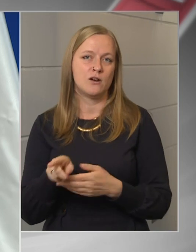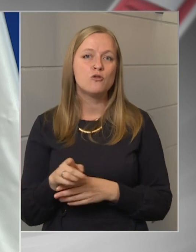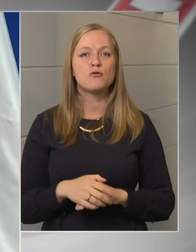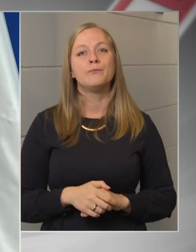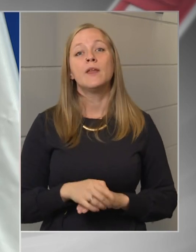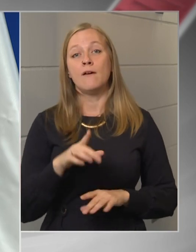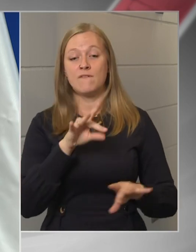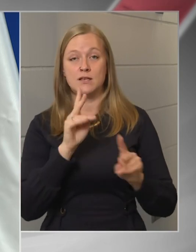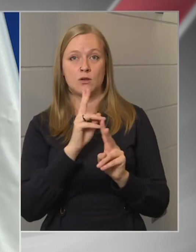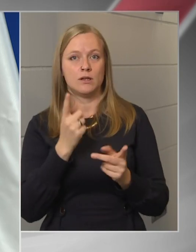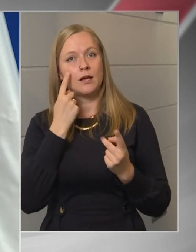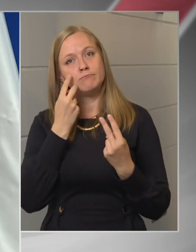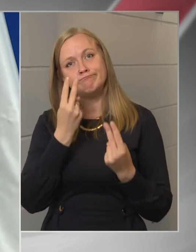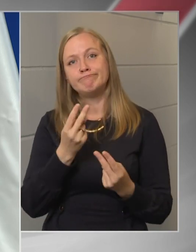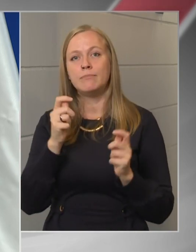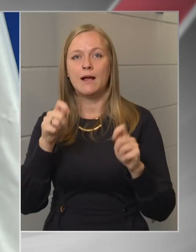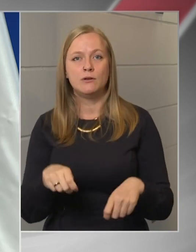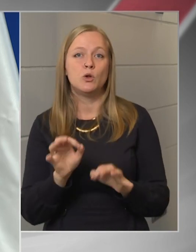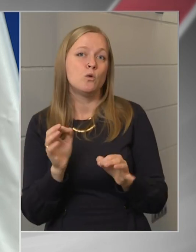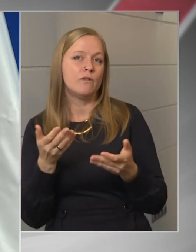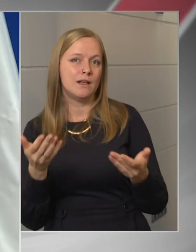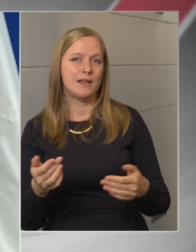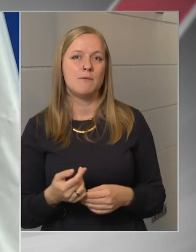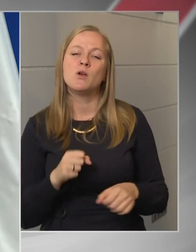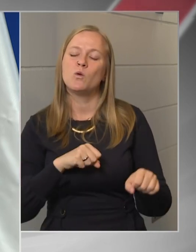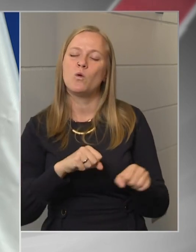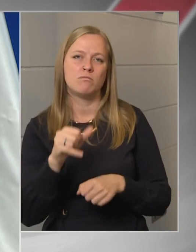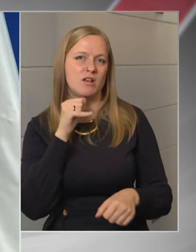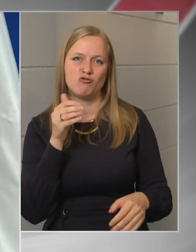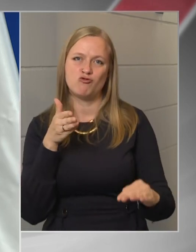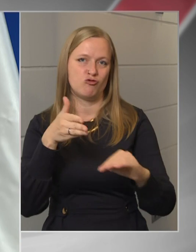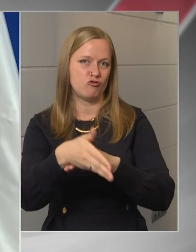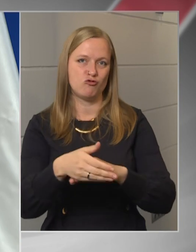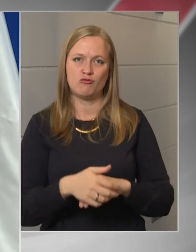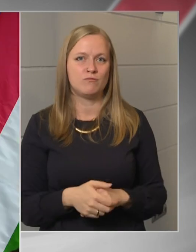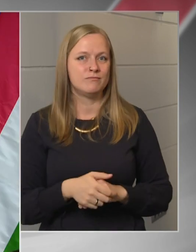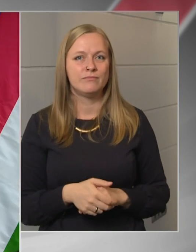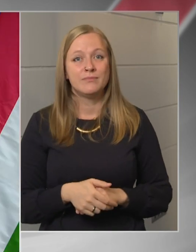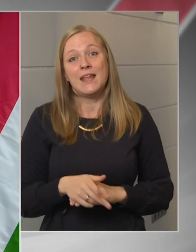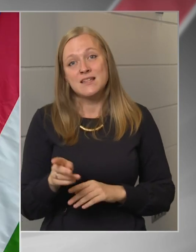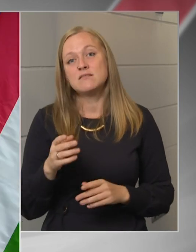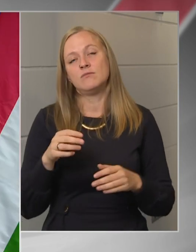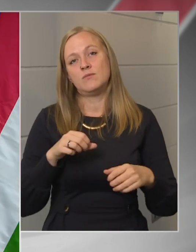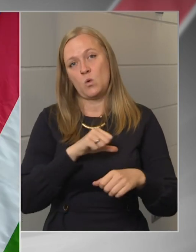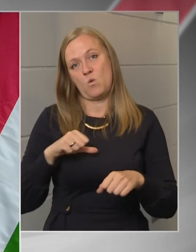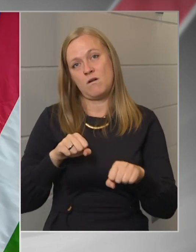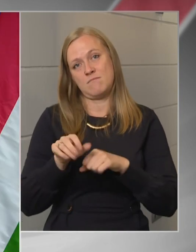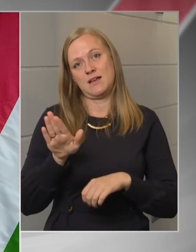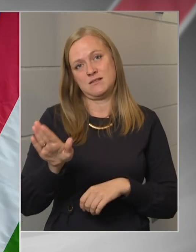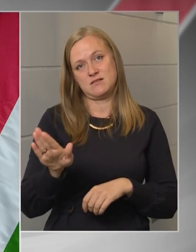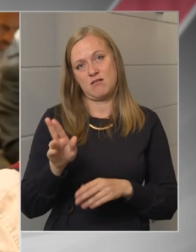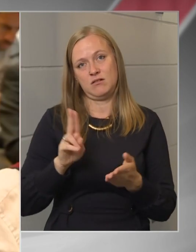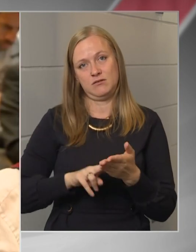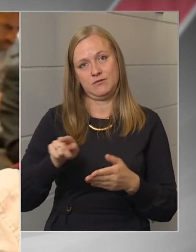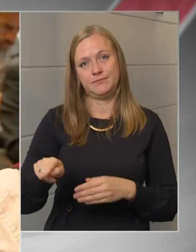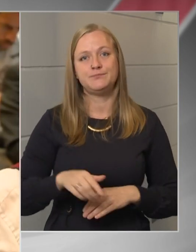hogy ez nekik így jó-e vagy sem. A kormánynak nincs az a területen hatásköre, mert ez egy önkormányzati hatáskör. És végezetül